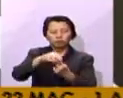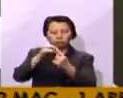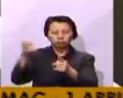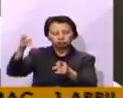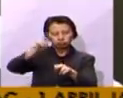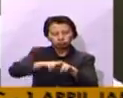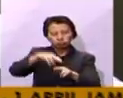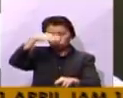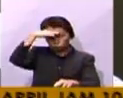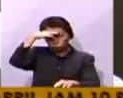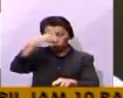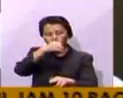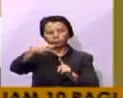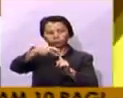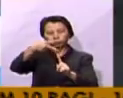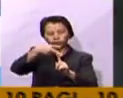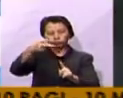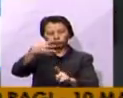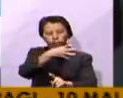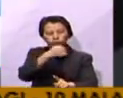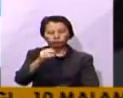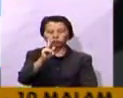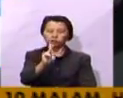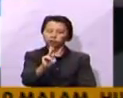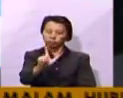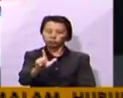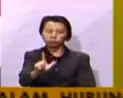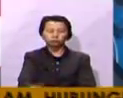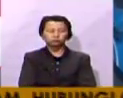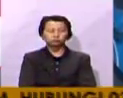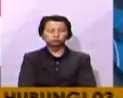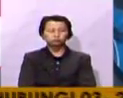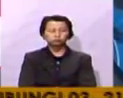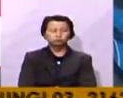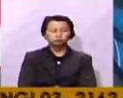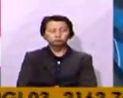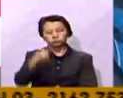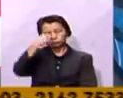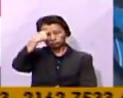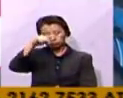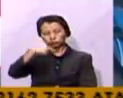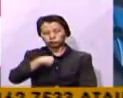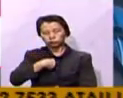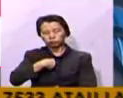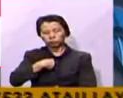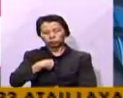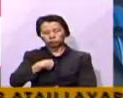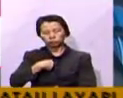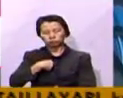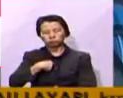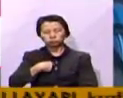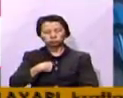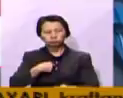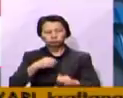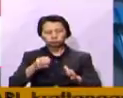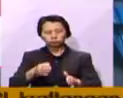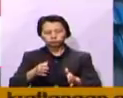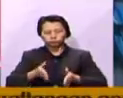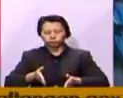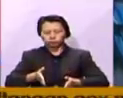ke Johor dan Pulau Pinang selain Kuala Lumpur. Bagi saya, pembangunan